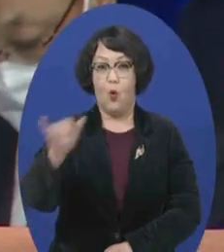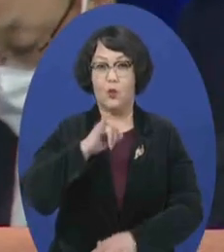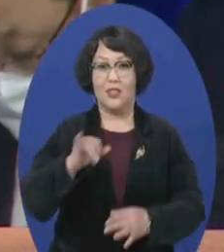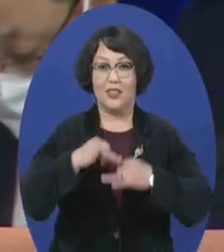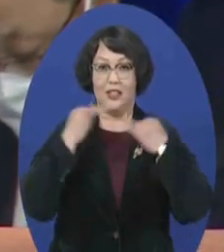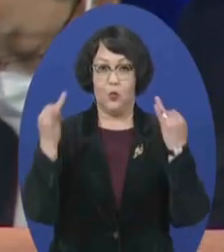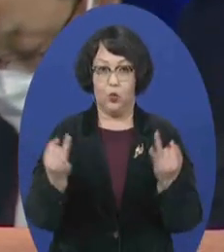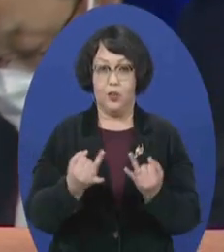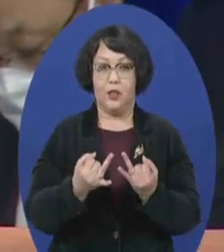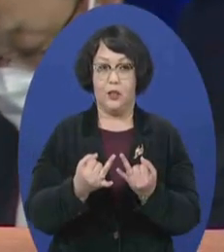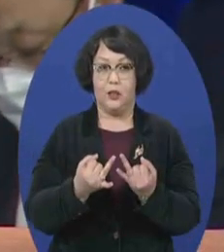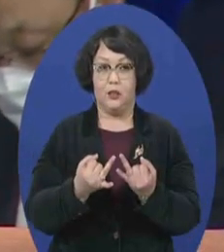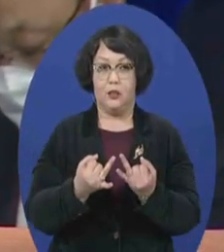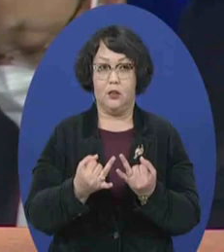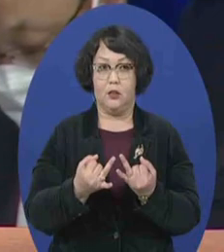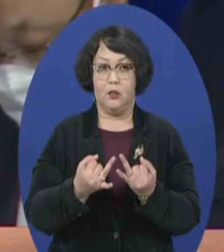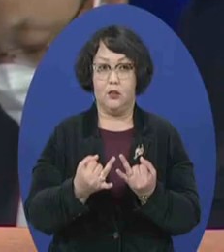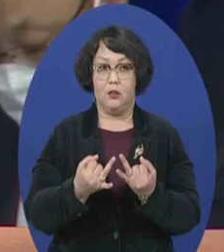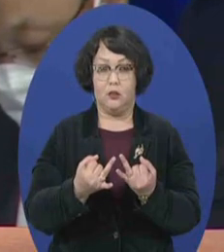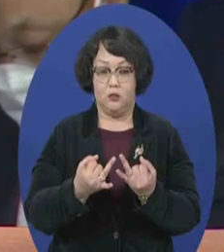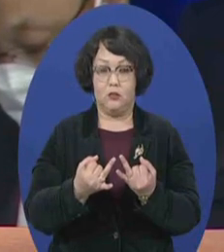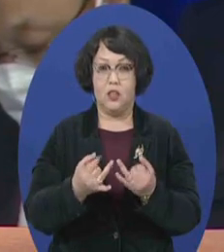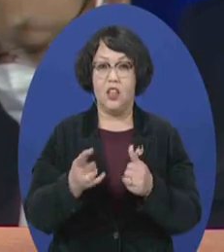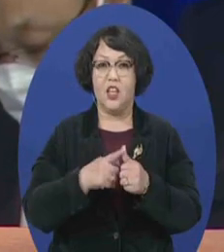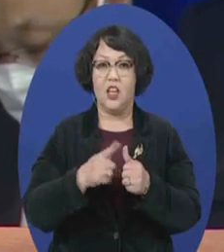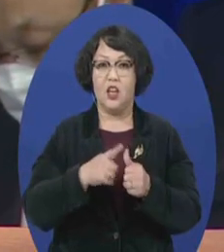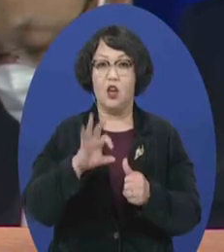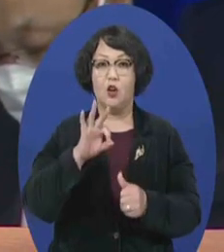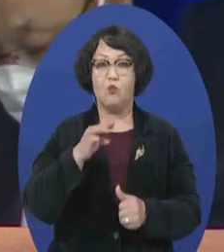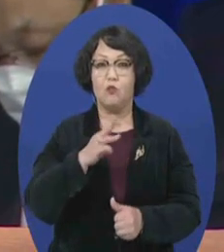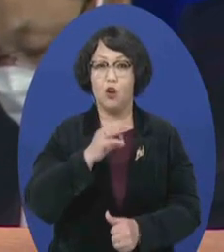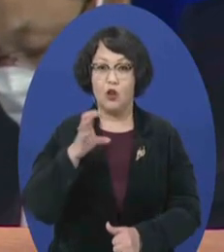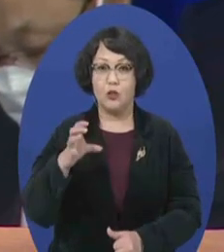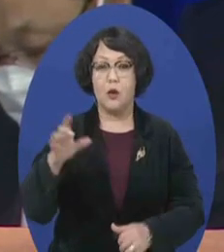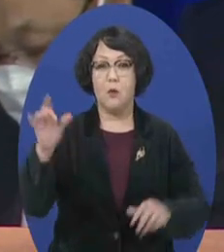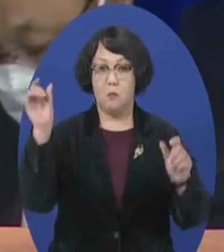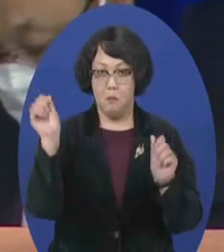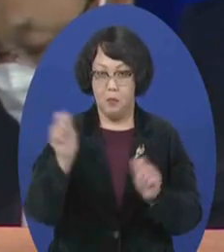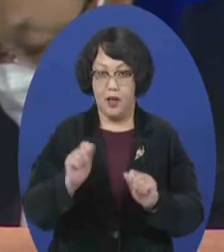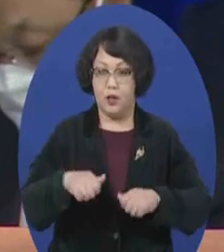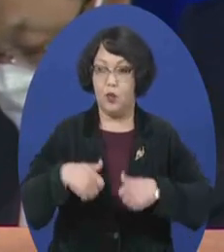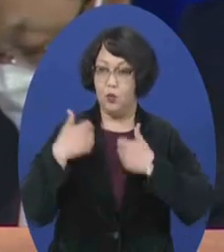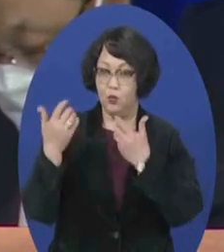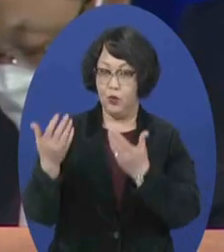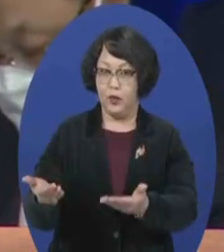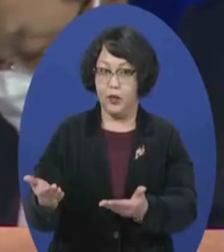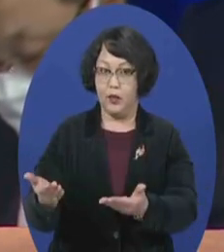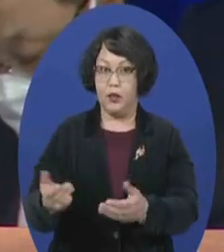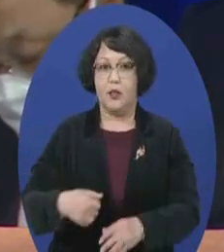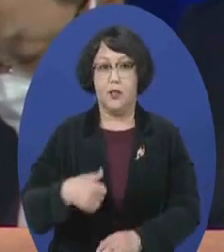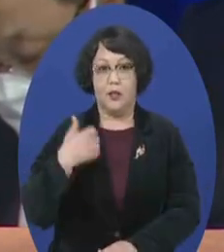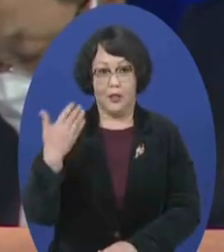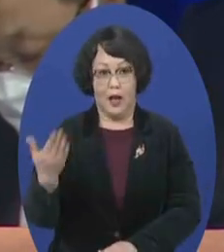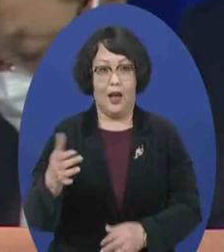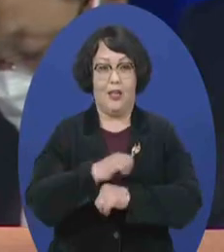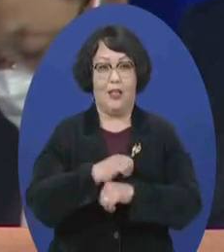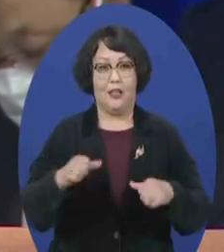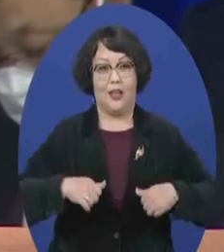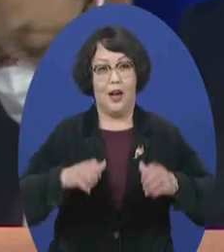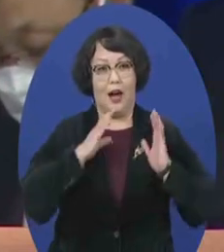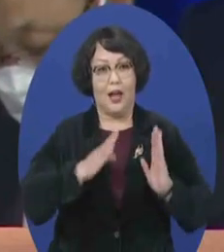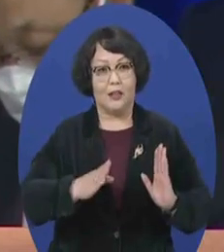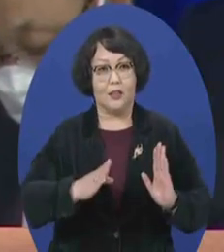улсын хурлын хөрөлсөхтэй одоо улсын хурлын нэр юмнаас баяр үргээ одоо та артамдаа